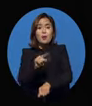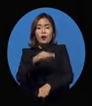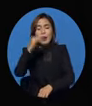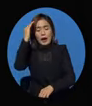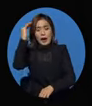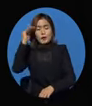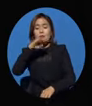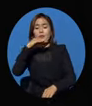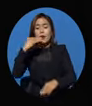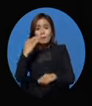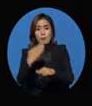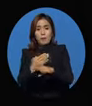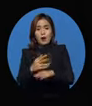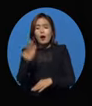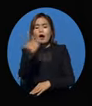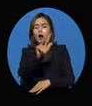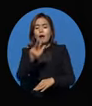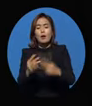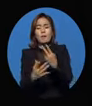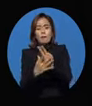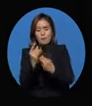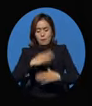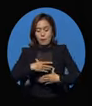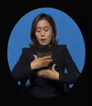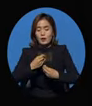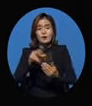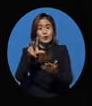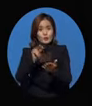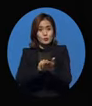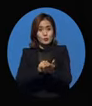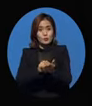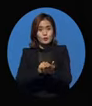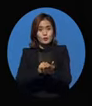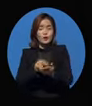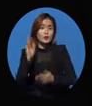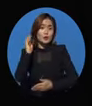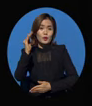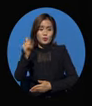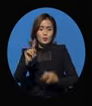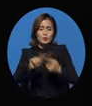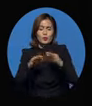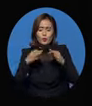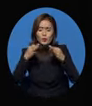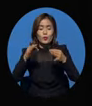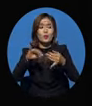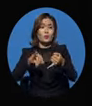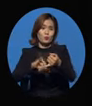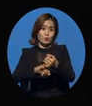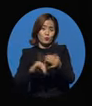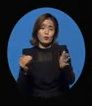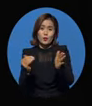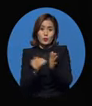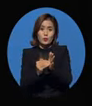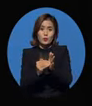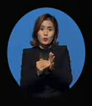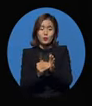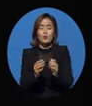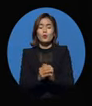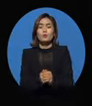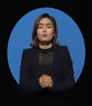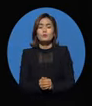평화와 번영에 대한 비전의 지시어 습니다 그래서 우리 문제 이 정도는 정말 노력을 해서 북미 정상회담 도 준비를